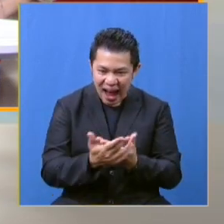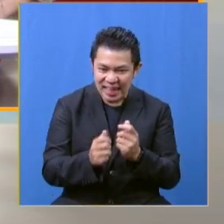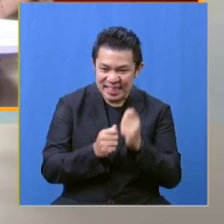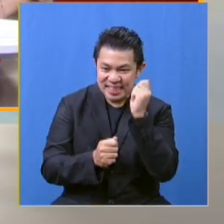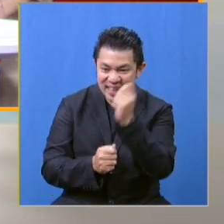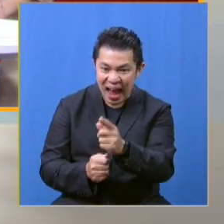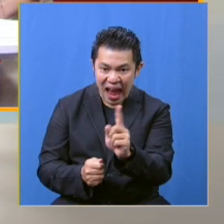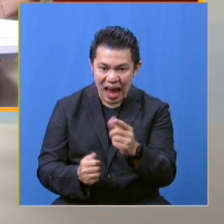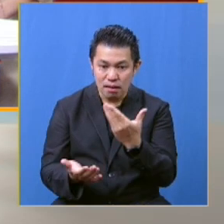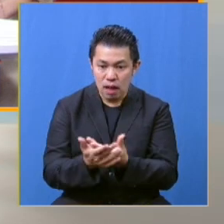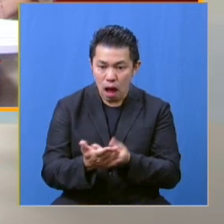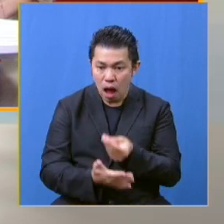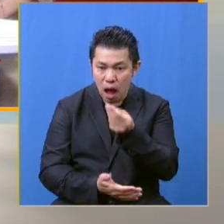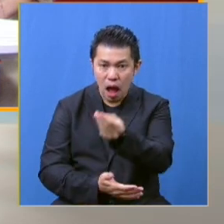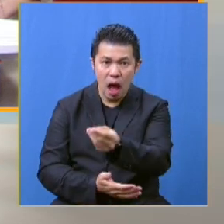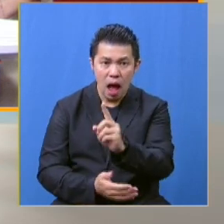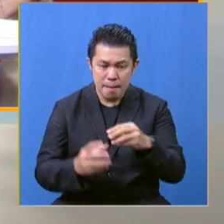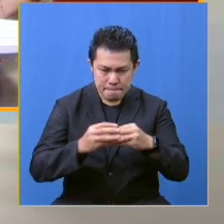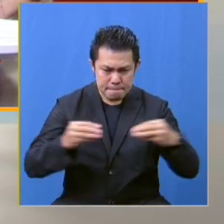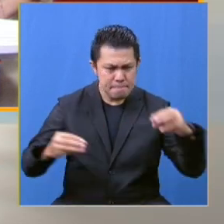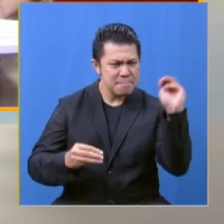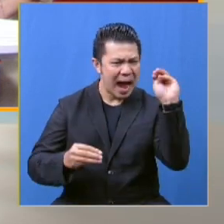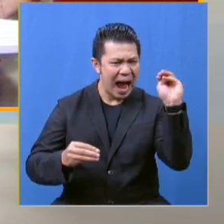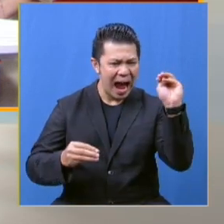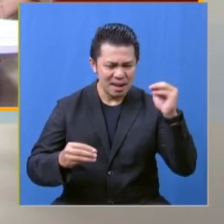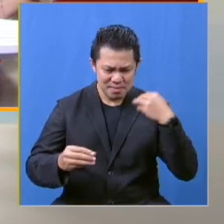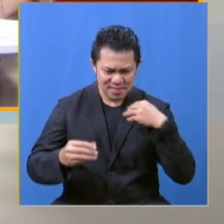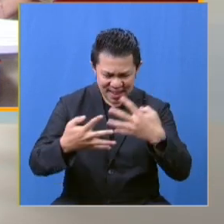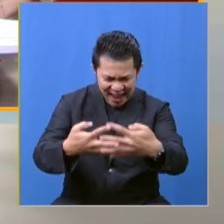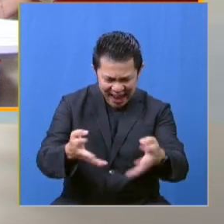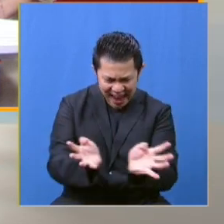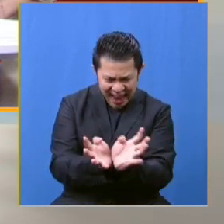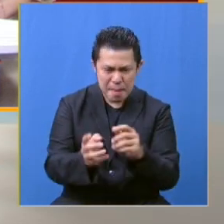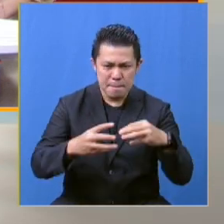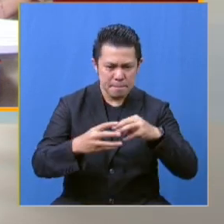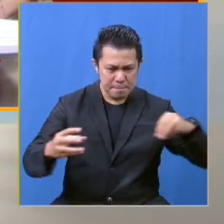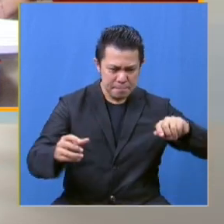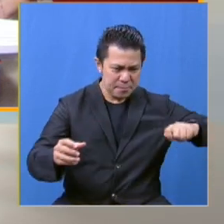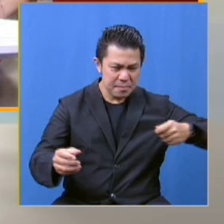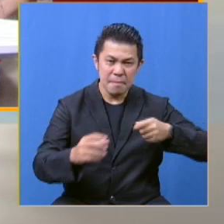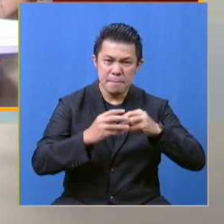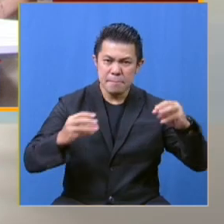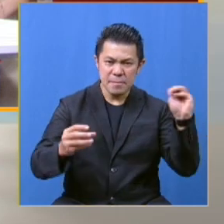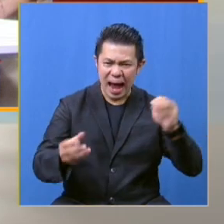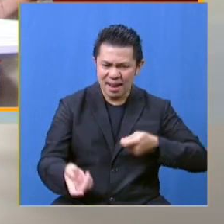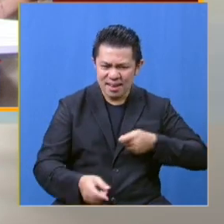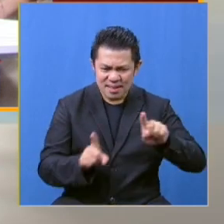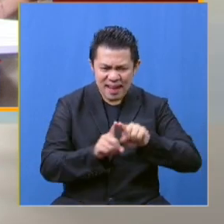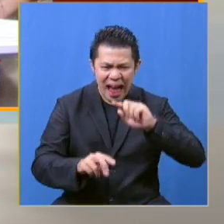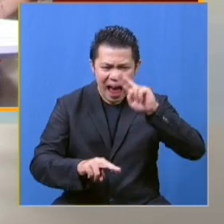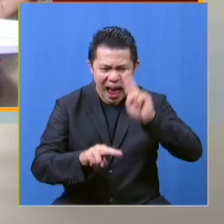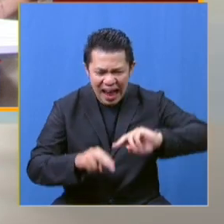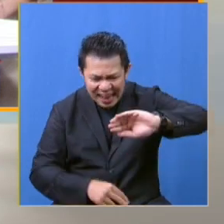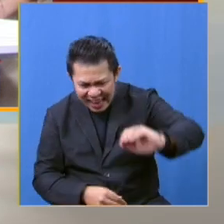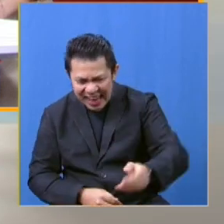ผู้ที่จะรับเงินเนี่ยเขาจะทำไม้ยาวๆแล้วก็มีตะกร้าอยู่ด้านหน้าหลายคนบอกว่าเห็นภาพแบบนี้เหมือนจะช้อนไข่หรือจะส